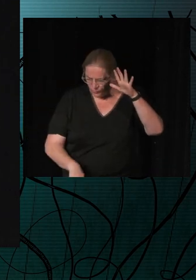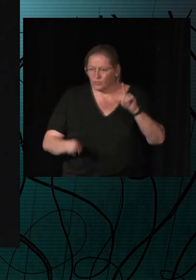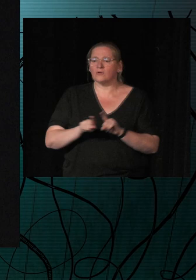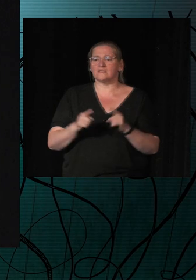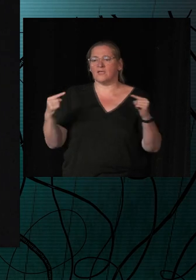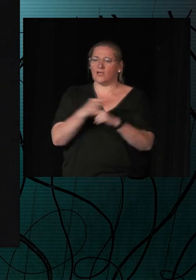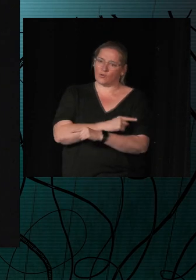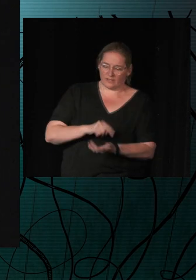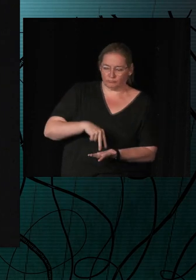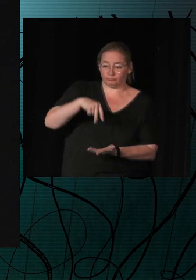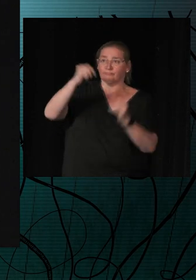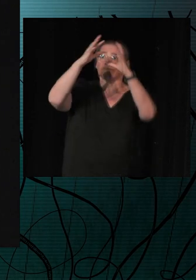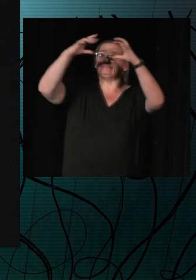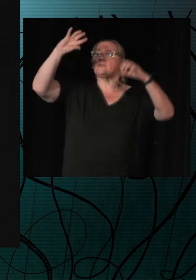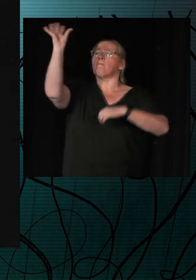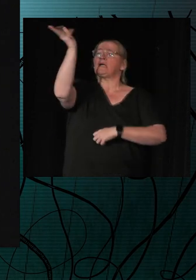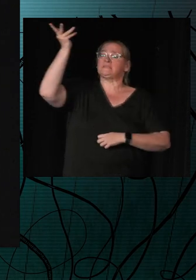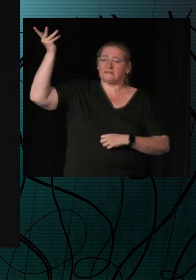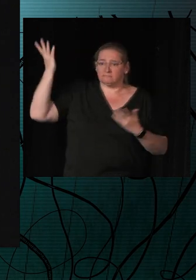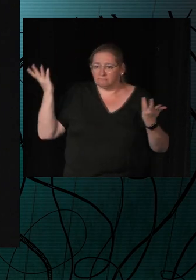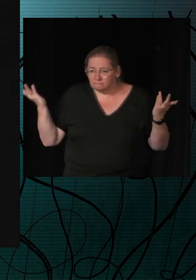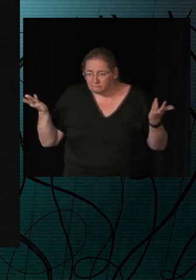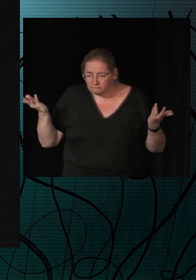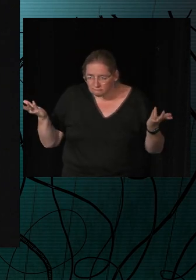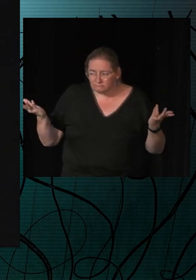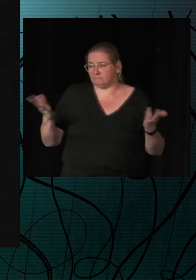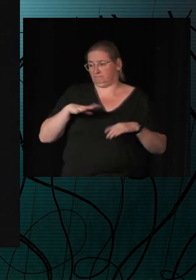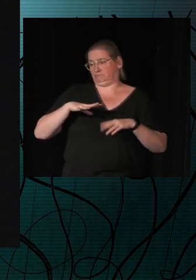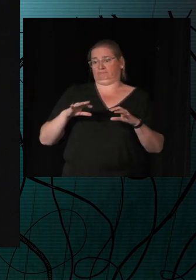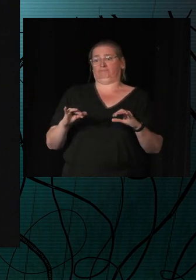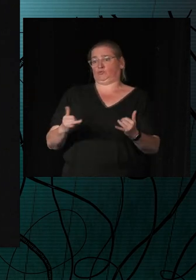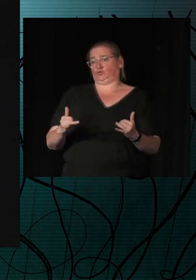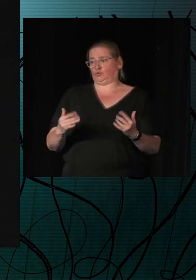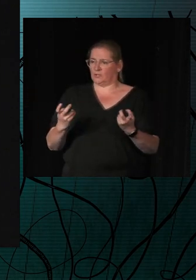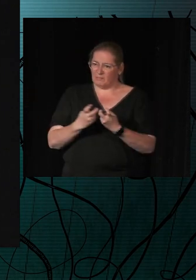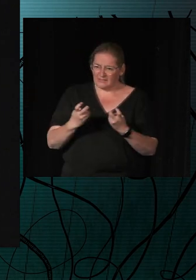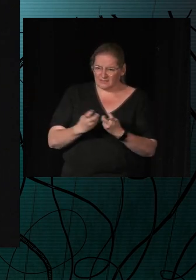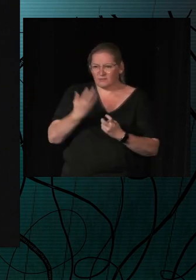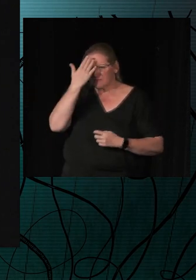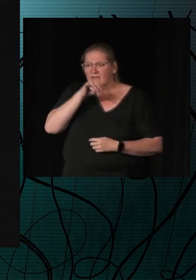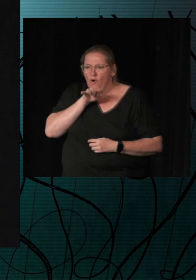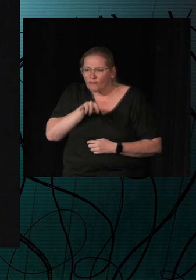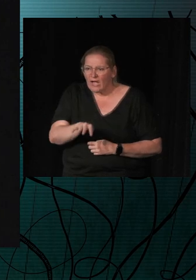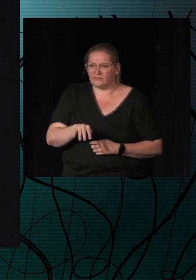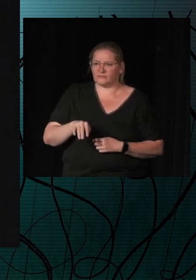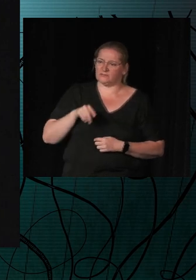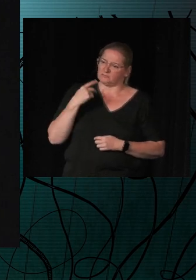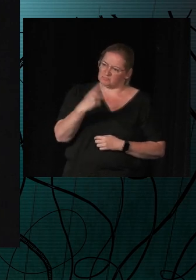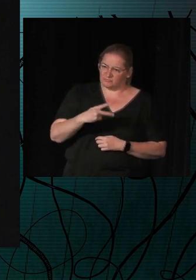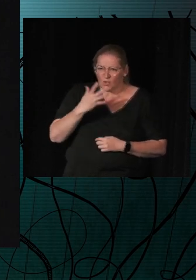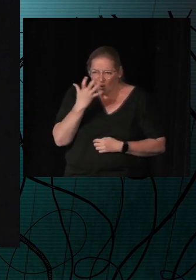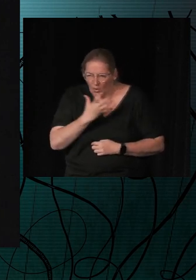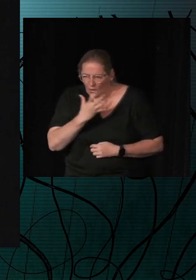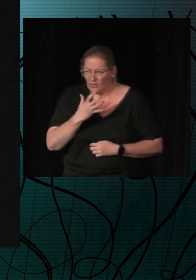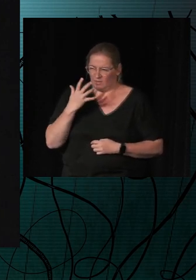paradis dans selon la symbolique qu'on qu'on peut y trouver dans dans dans dans certains jeux le rapport à l'horreur love craftien aussi l'horreur cosmique qui est très